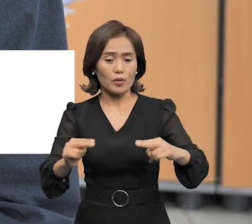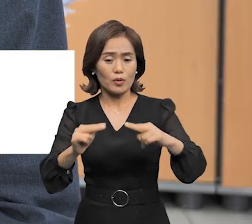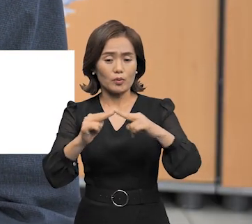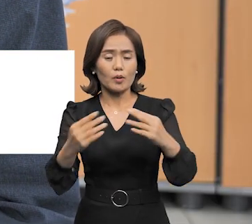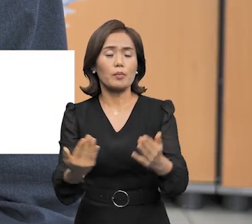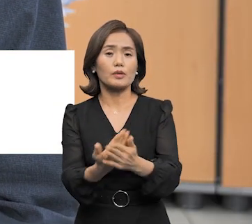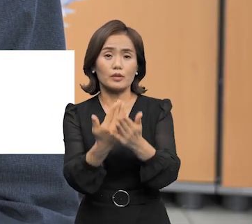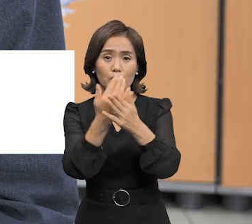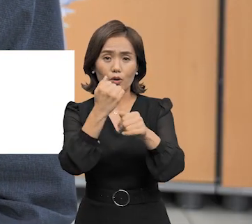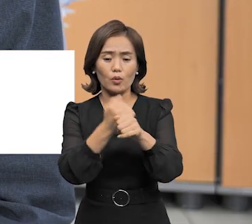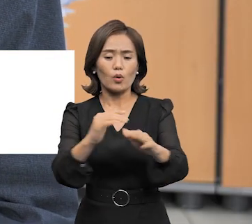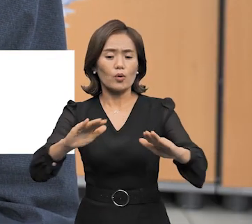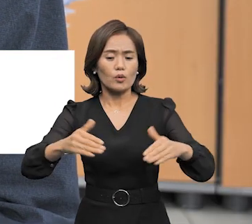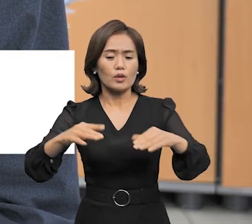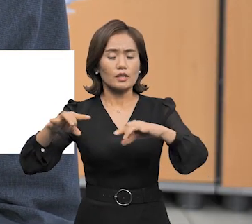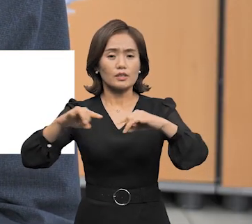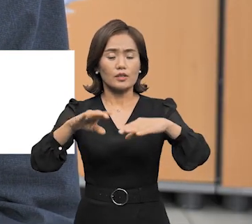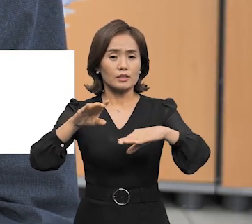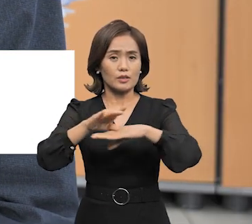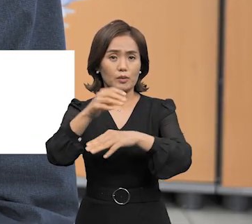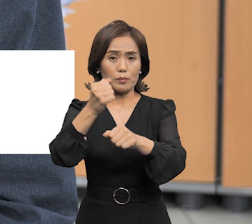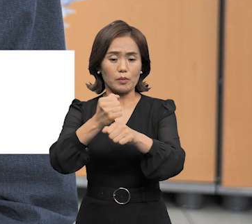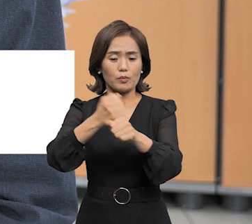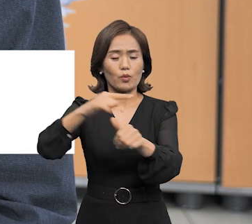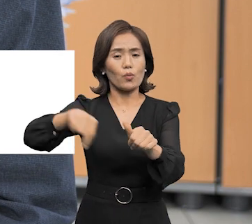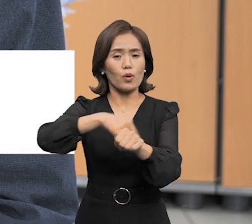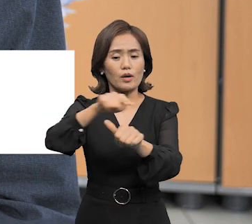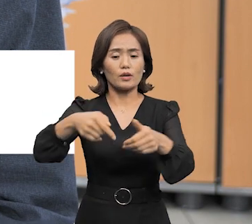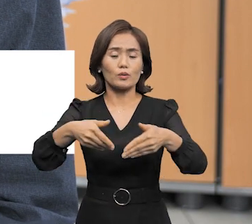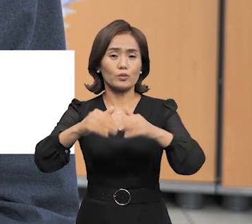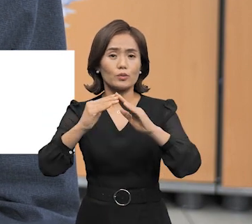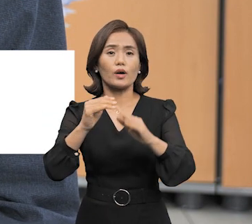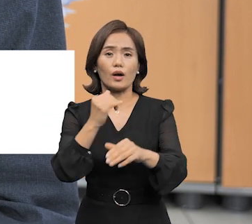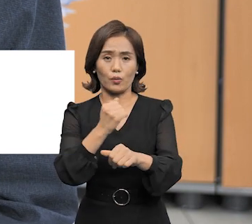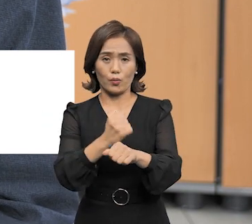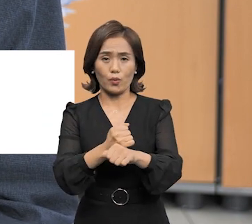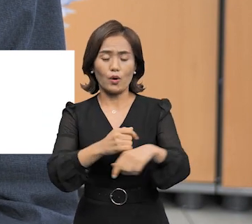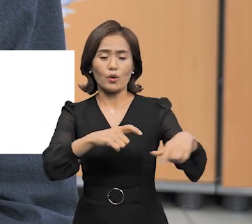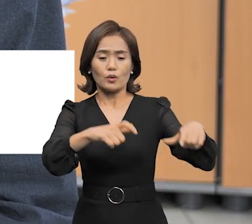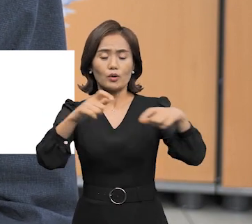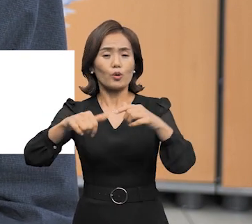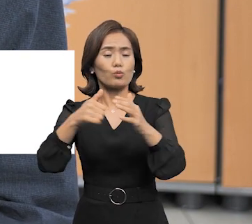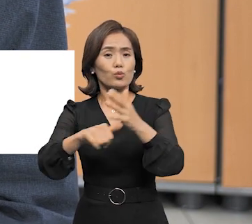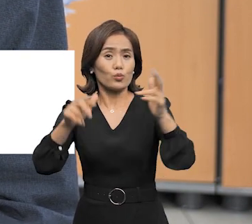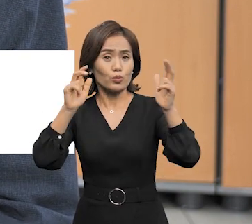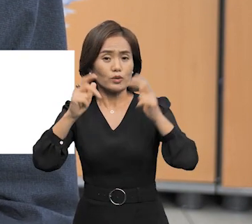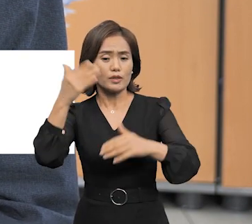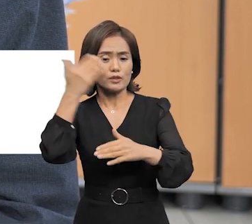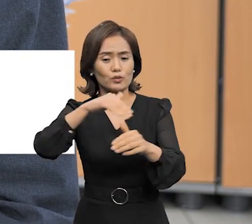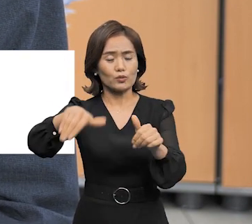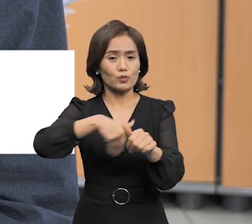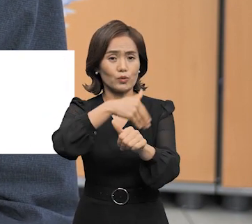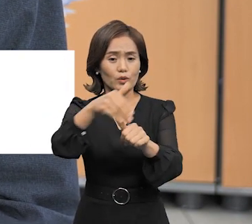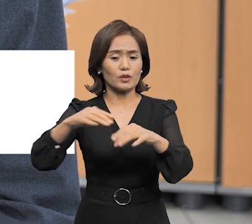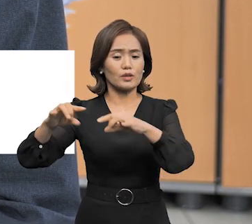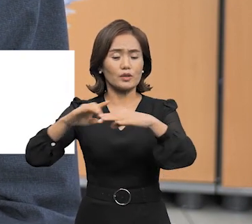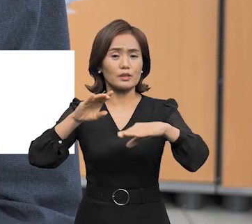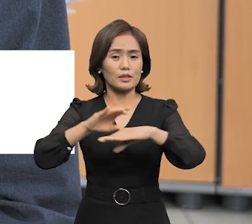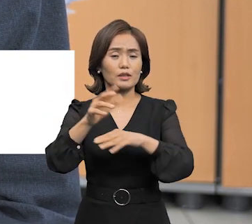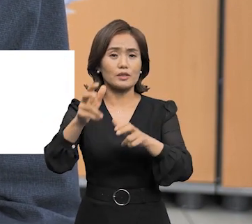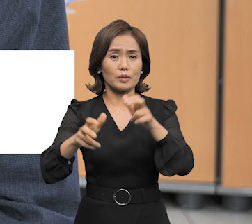통해 경형 전기자동차 생산 생태계를 조성함으로써 지역 부품 기업이 친환경 전기자동차